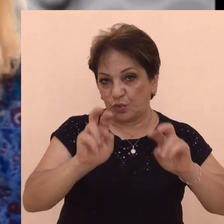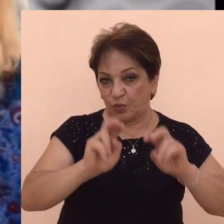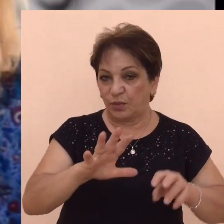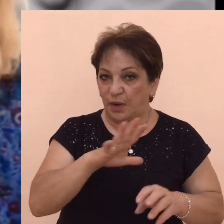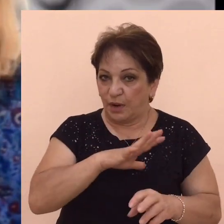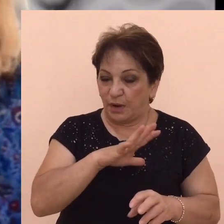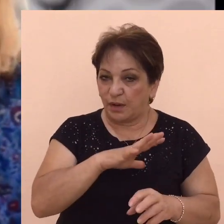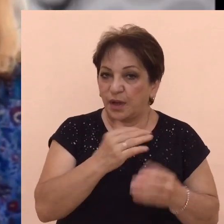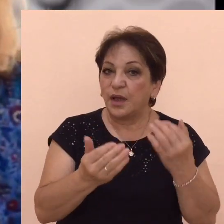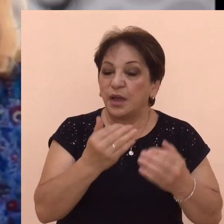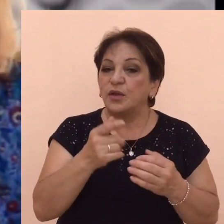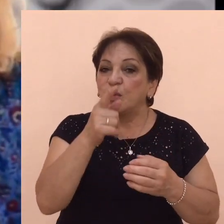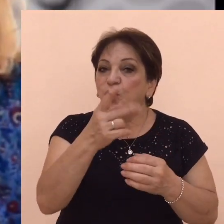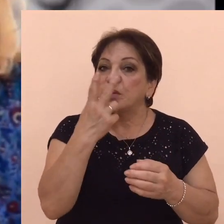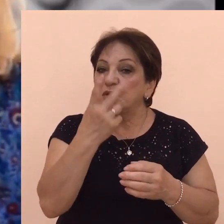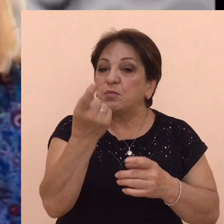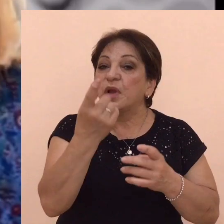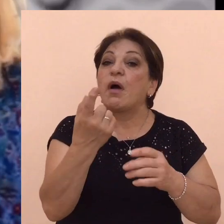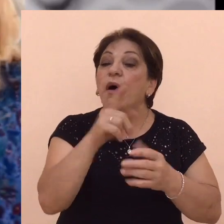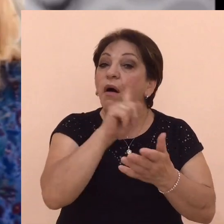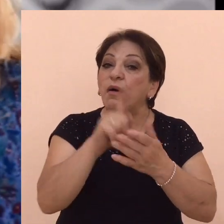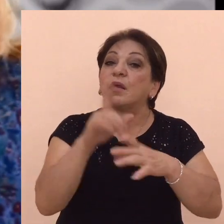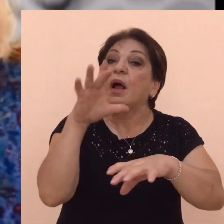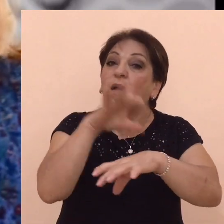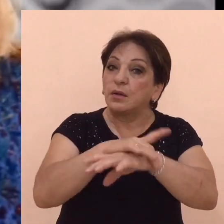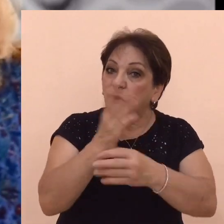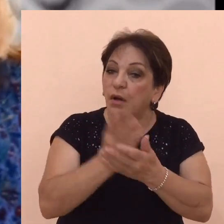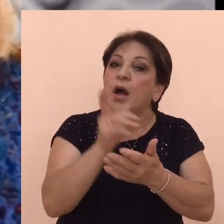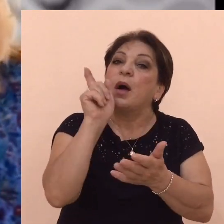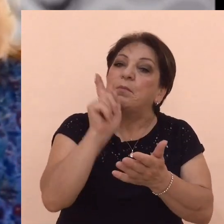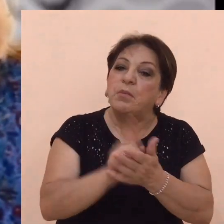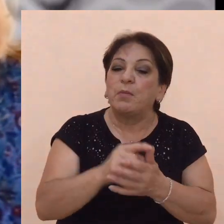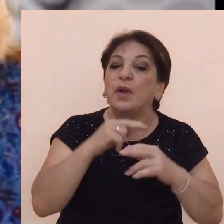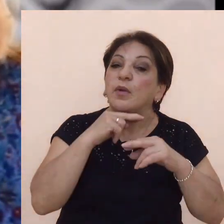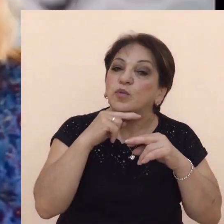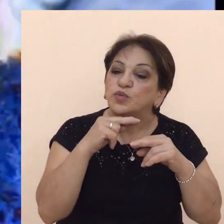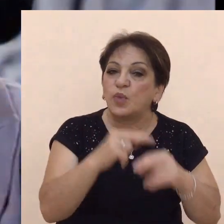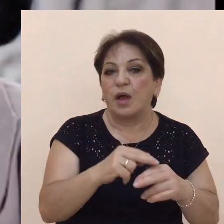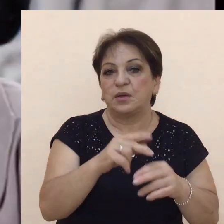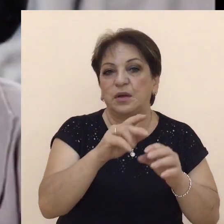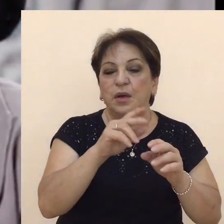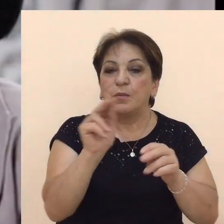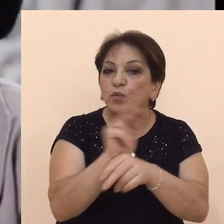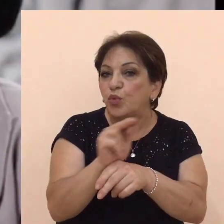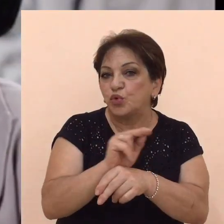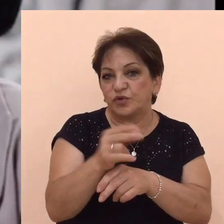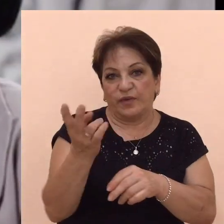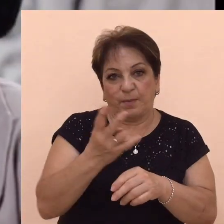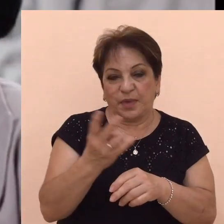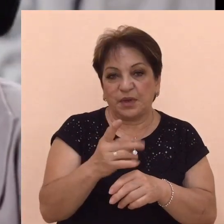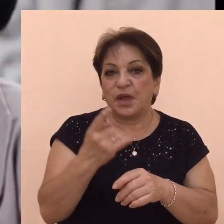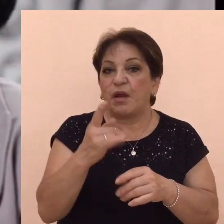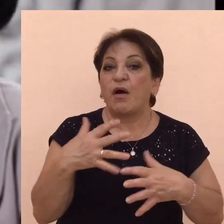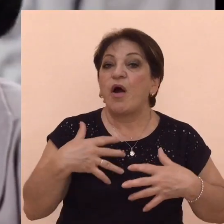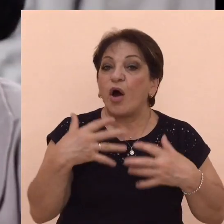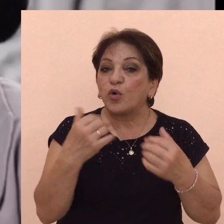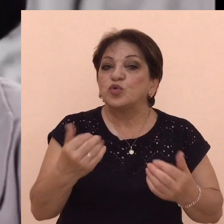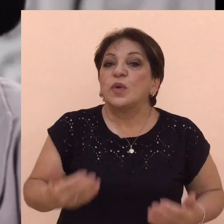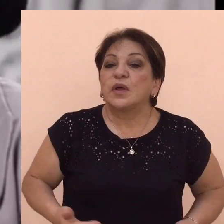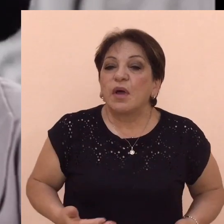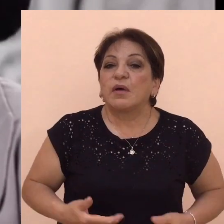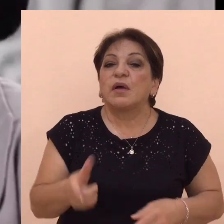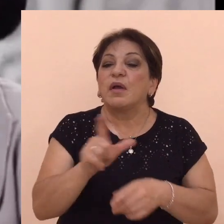այնուհետև եթե հայտնաբերվել է որևիցե խնդիր, հետամուտ եղեք նրա խնդրի բուժմանը։ Երեխայի առողջությունը կյանքի